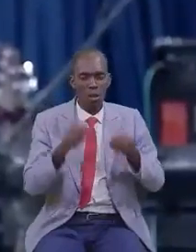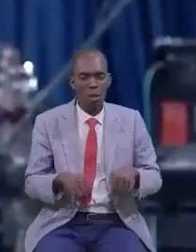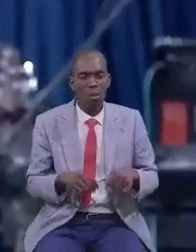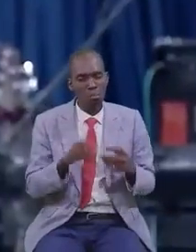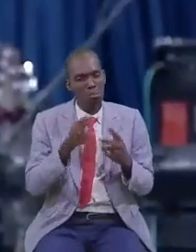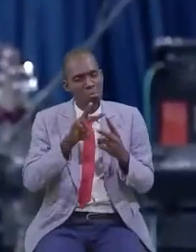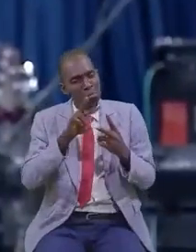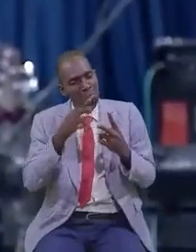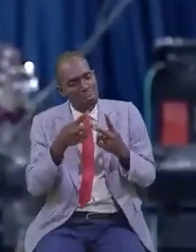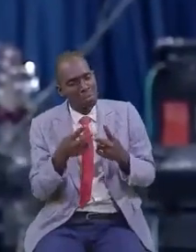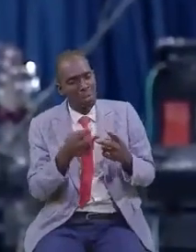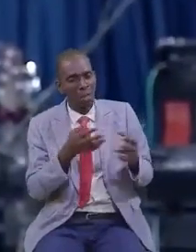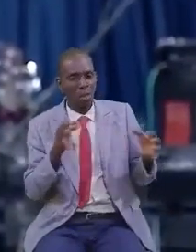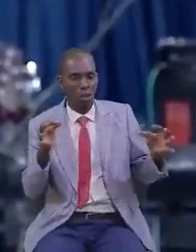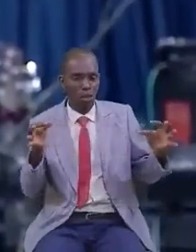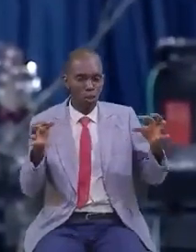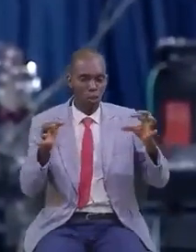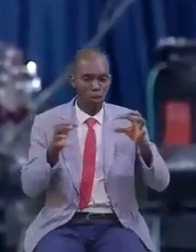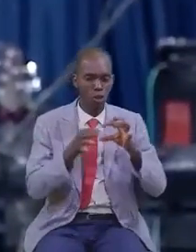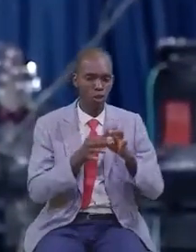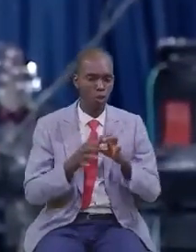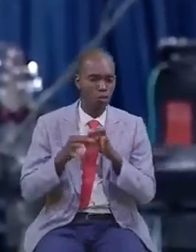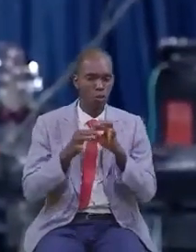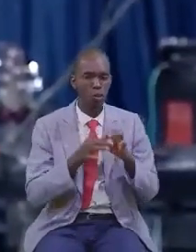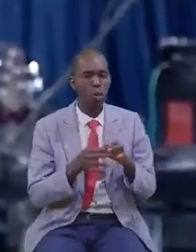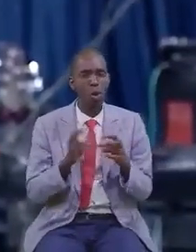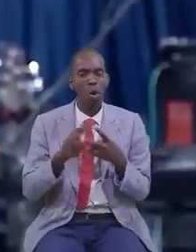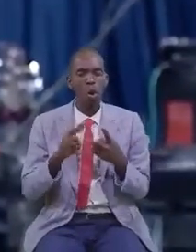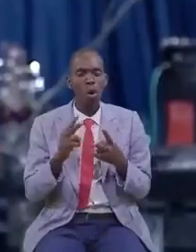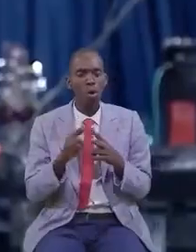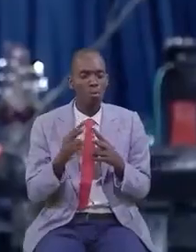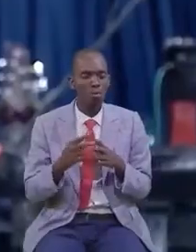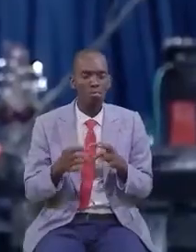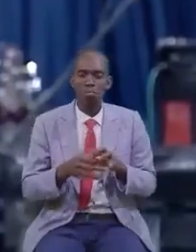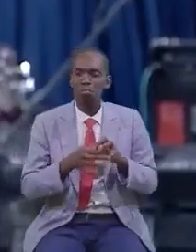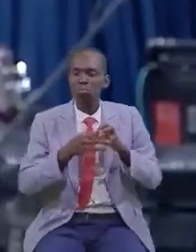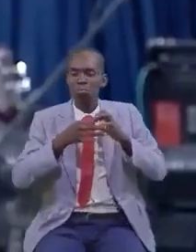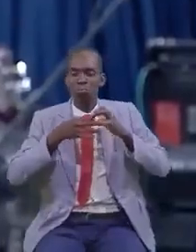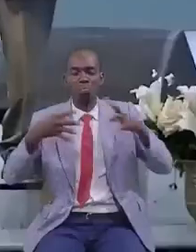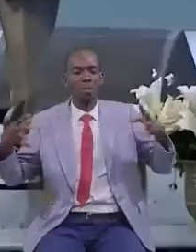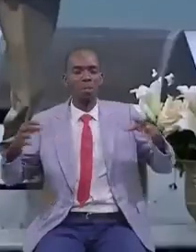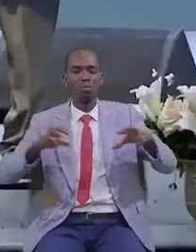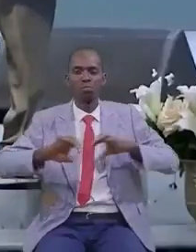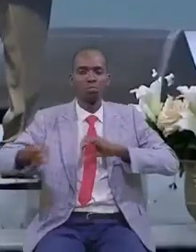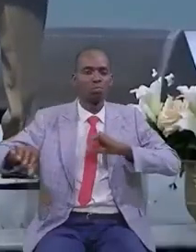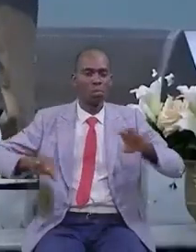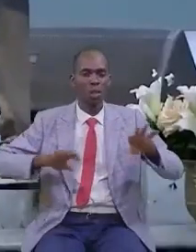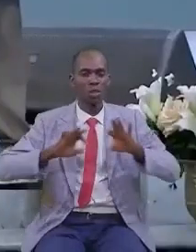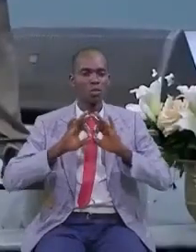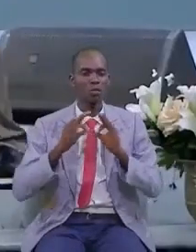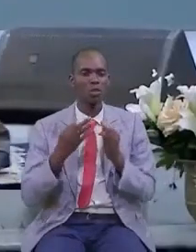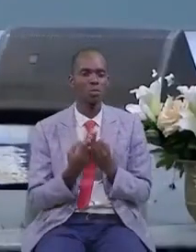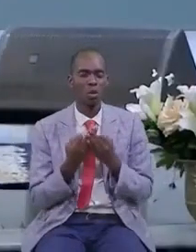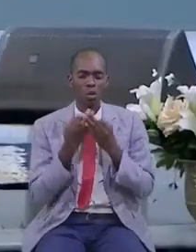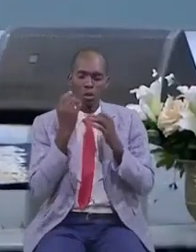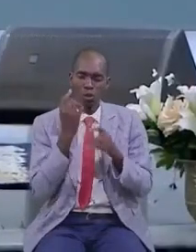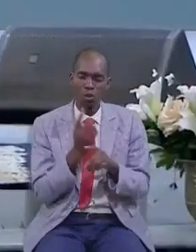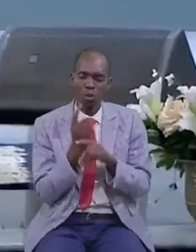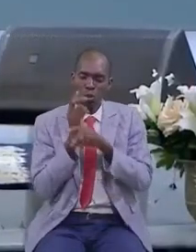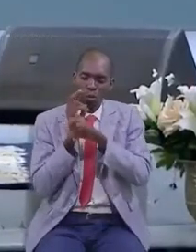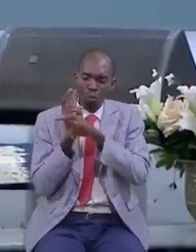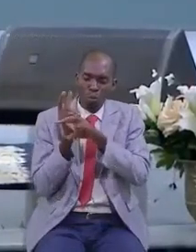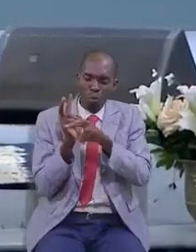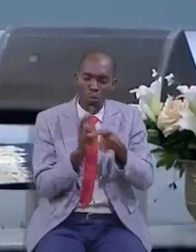family or disunite your family. Words. మీ భర్తతో గాని భార్యతో గాని మీరు మాట్లాడే మాటలే